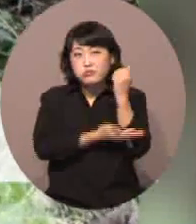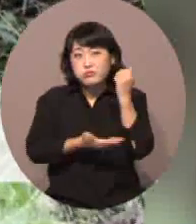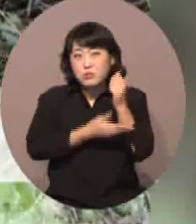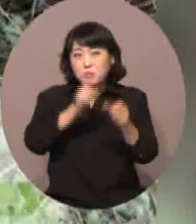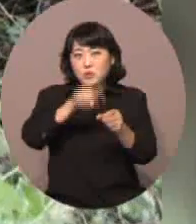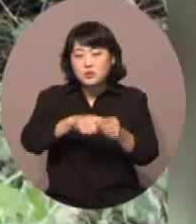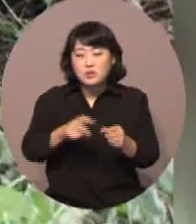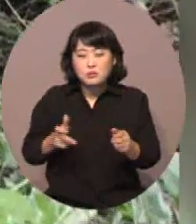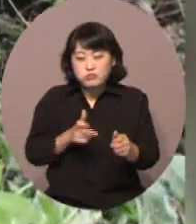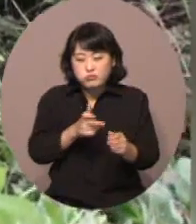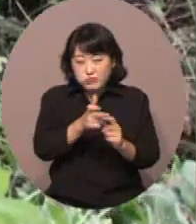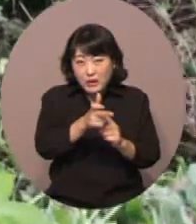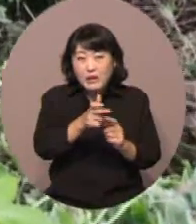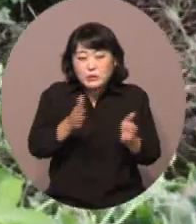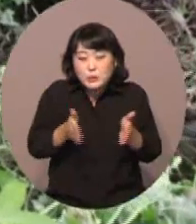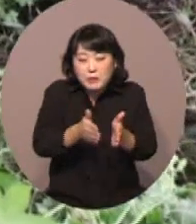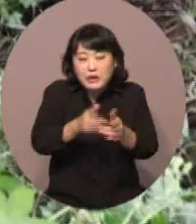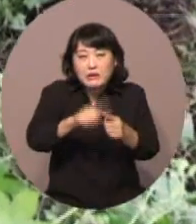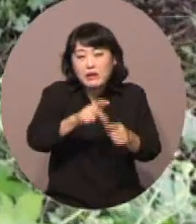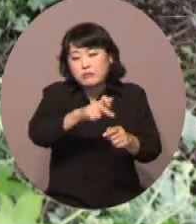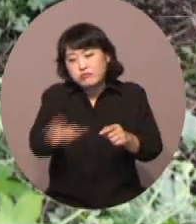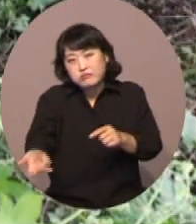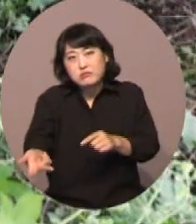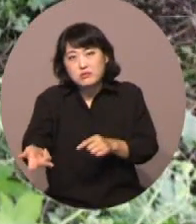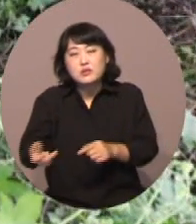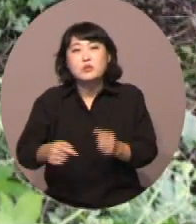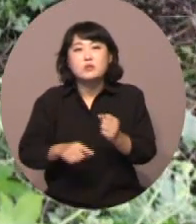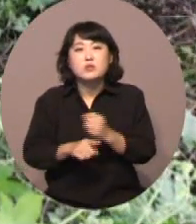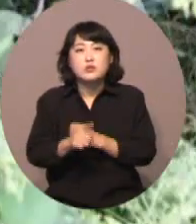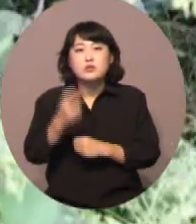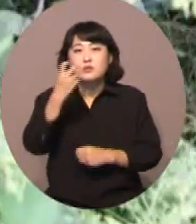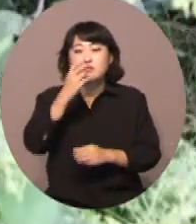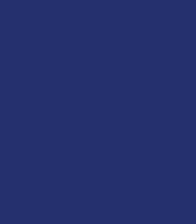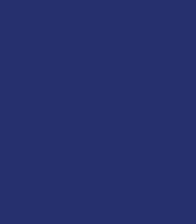차량이 도로를 이탈해 추락한 것으로 보고 있습니다